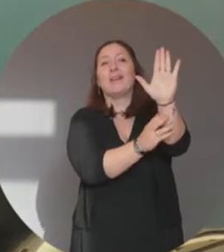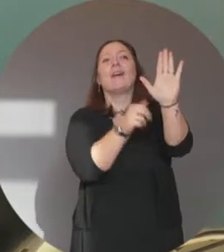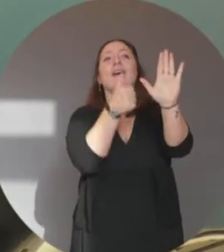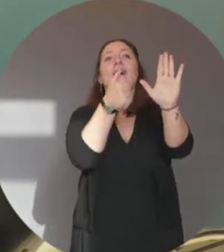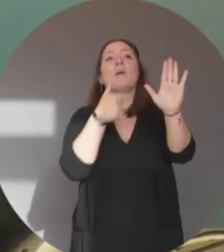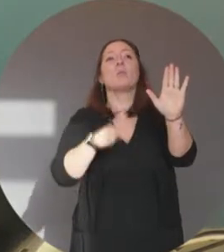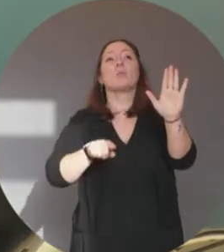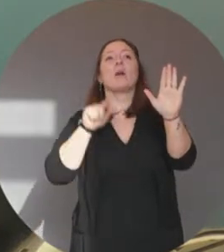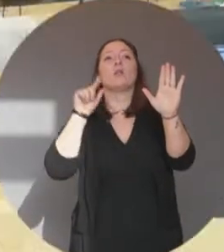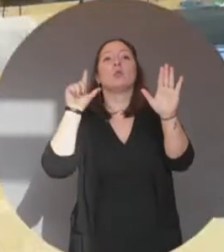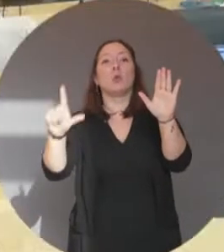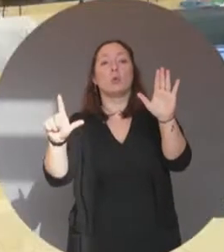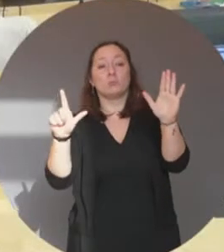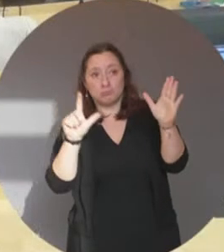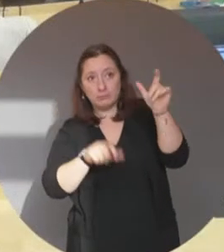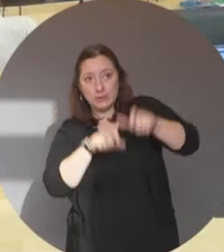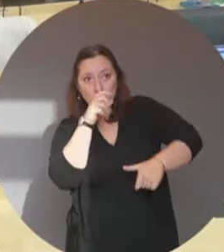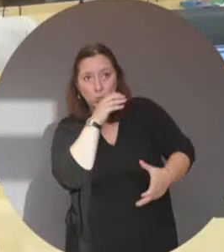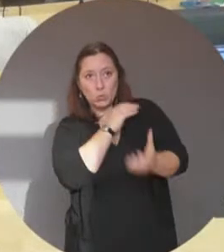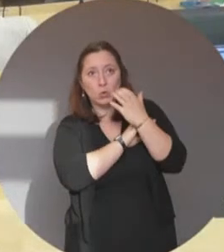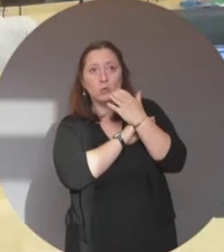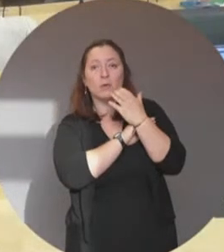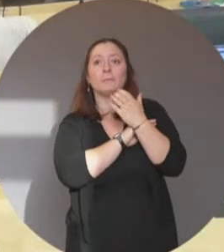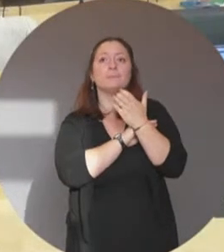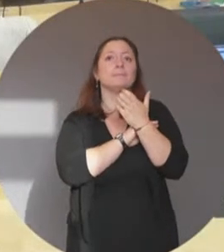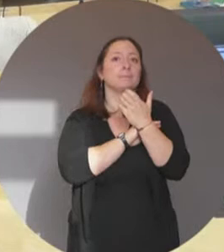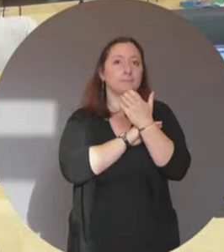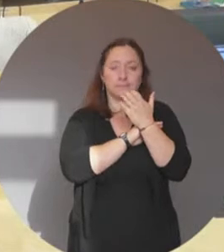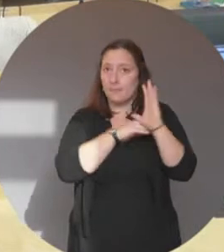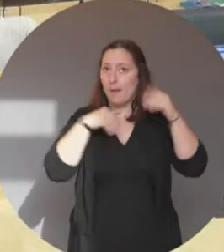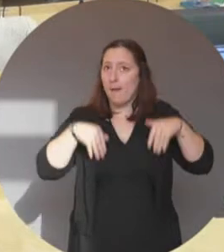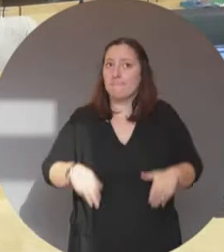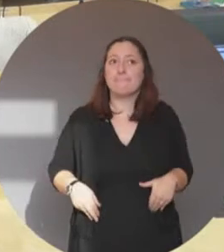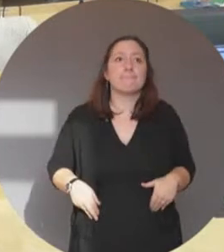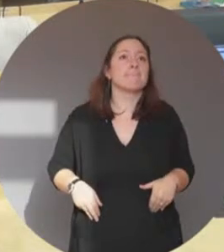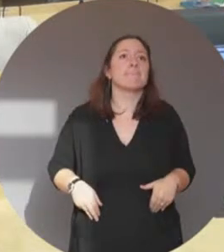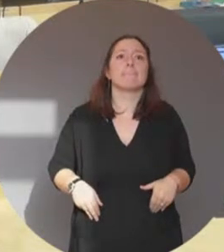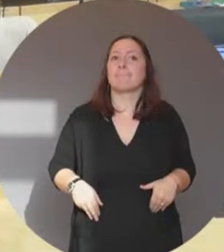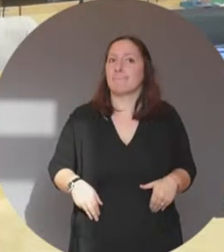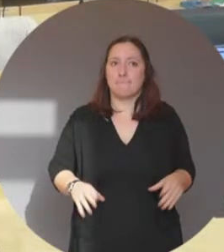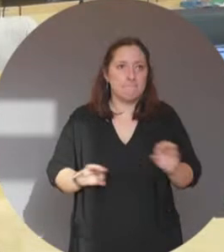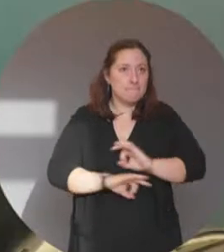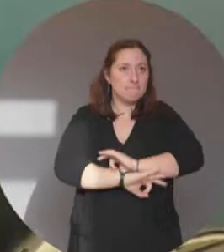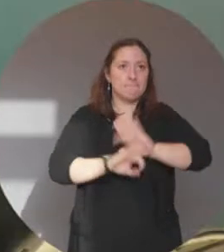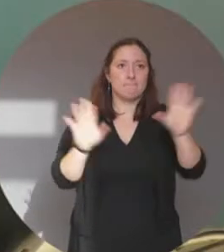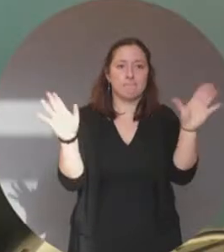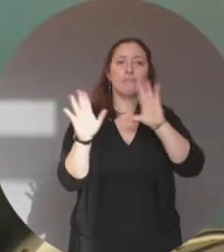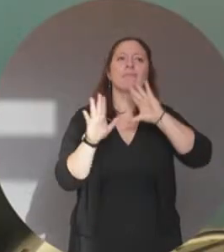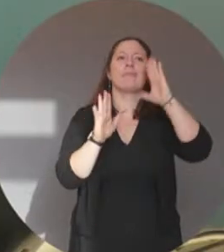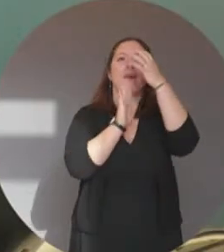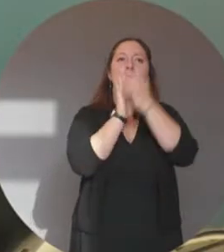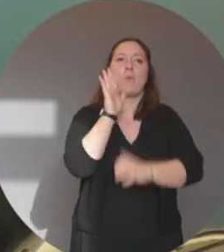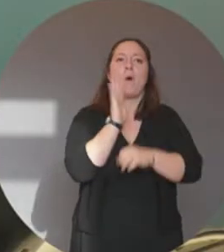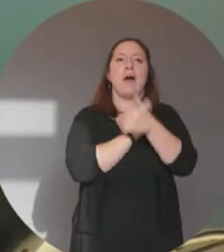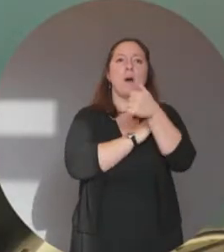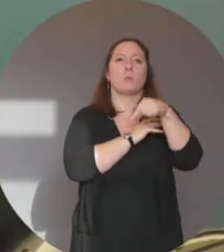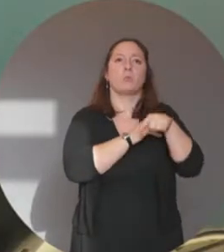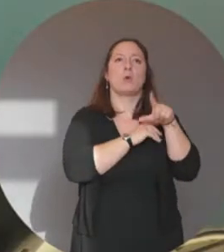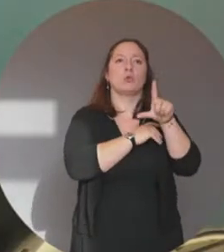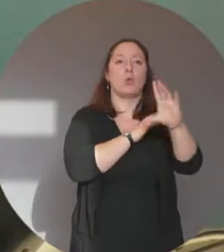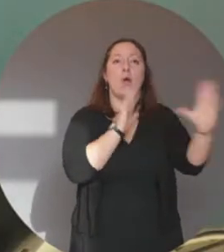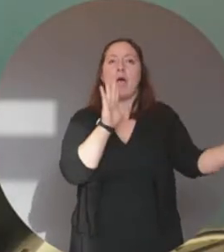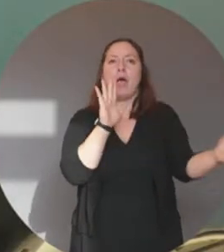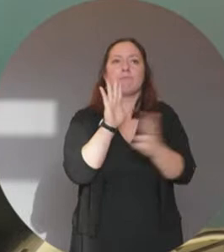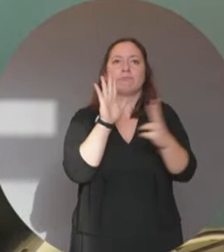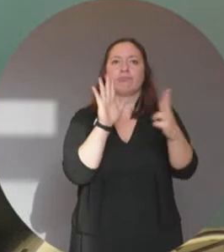y a-t-il des oppositions des abstentions donc je n'en vois pas le rapport 1-2 est adopté ainsi